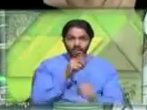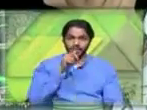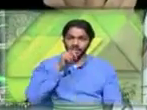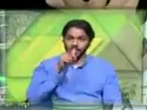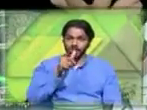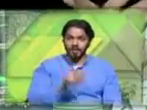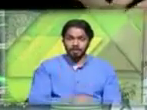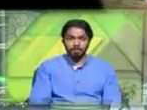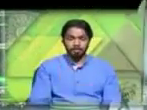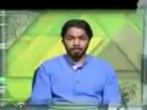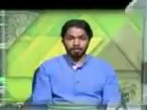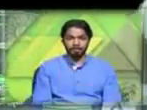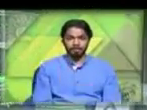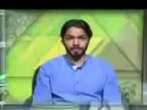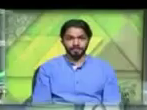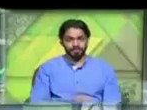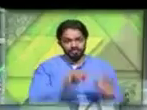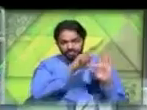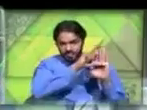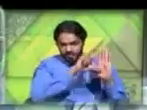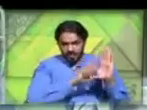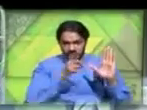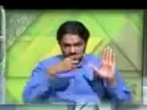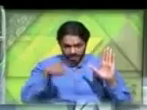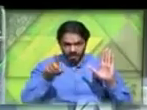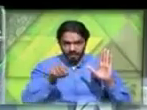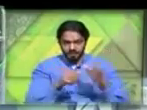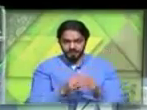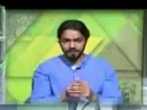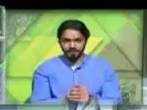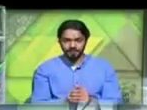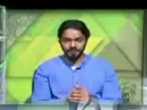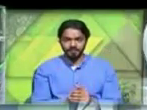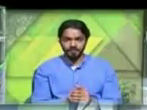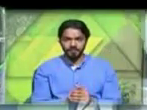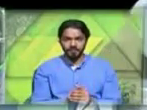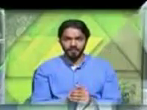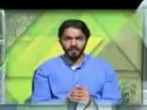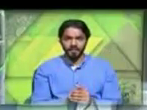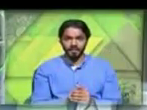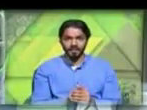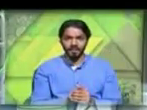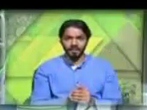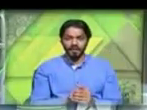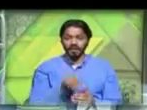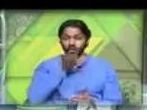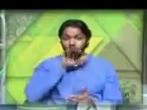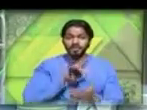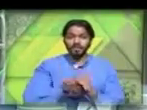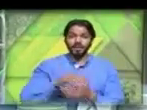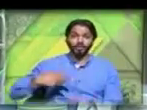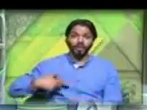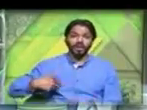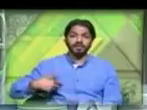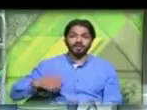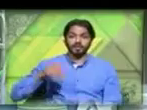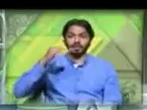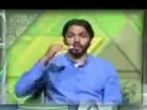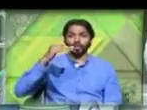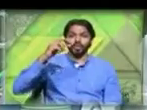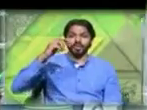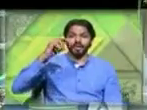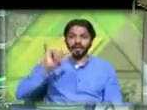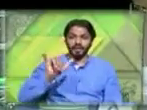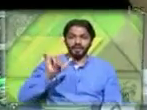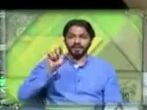ماذا؟ والحديث رواه البخاري ومسلم حديث حذيفة. نعم. قال: كان الناس يسألون رسول الله عن الخير،